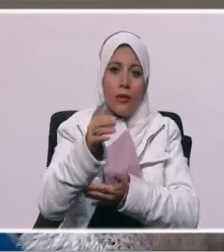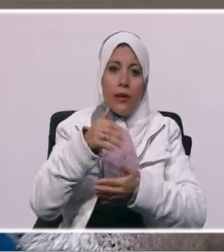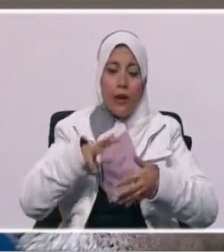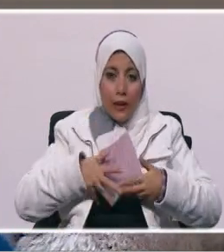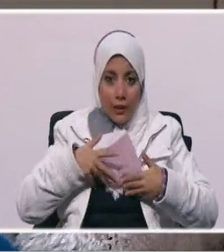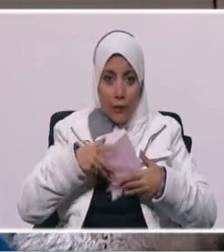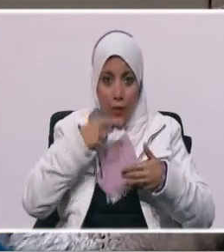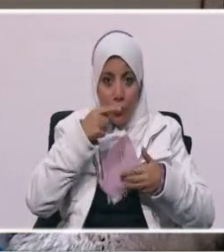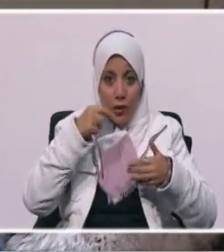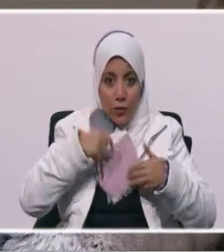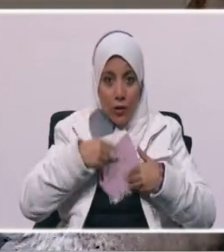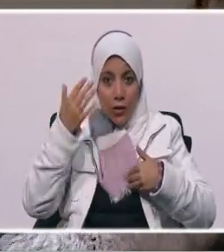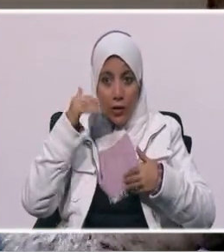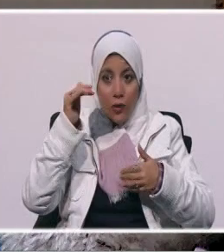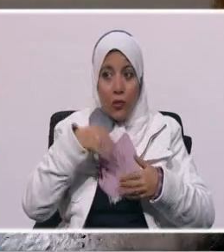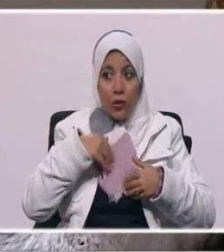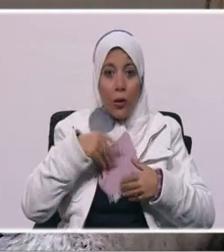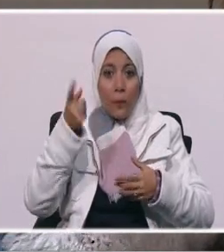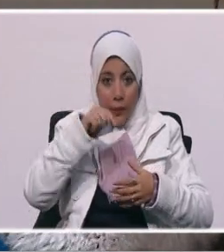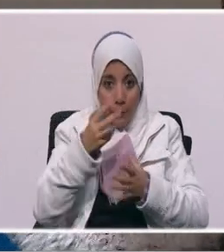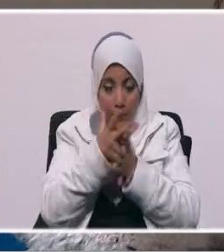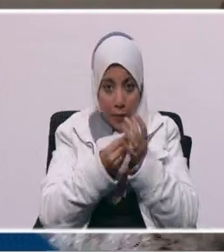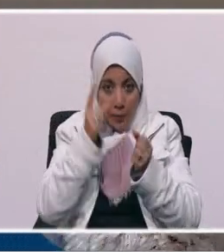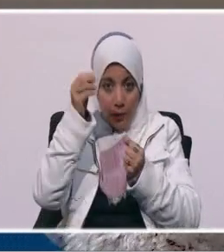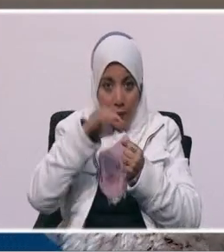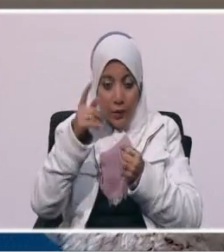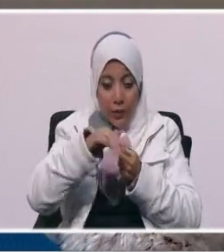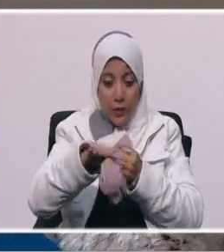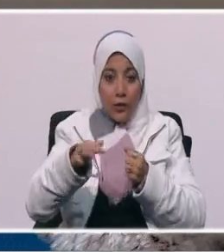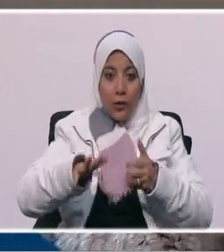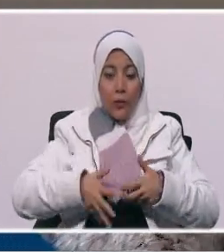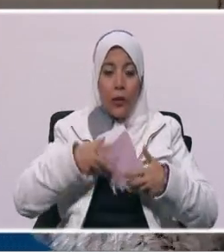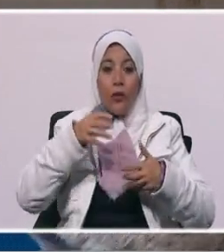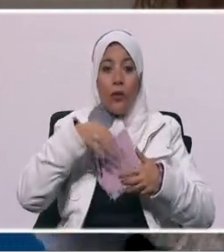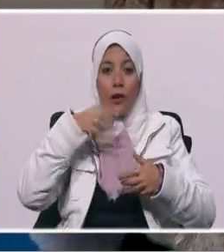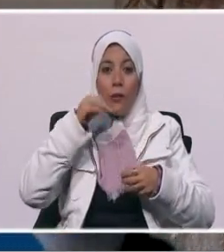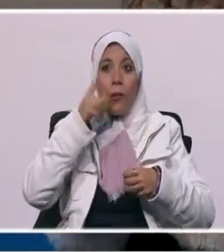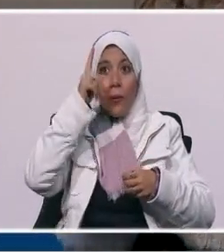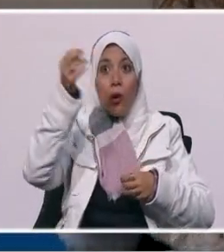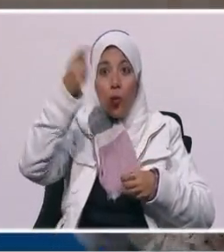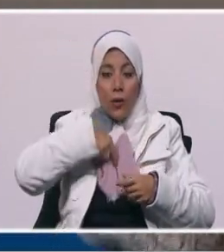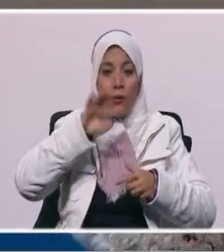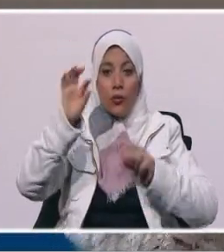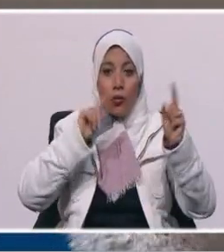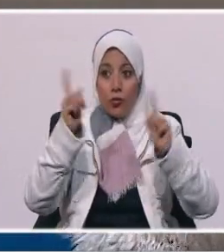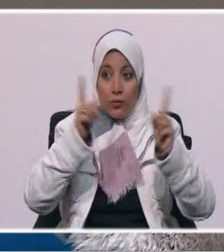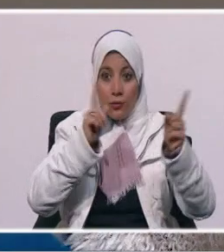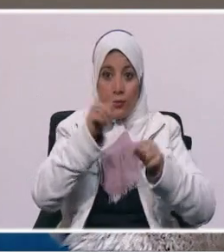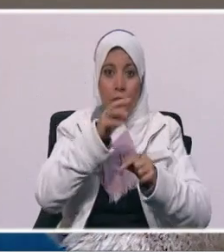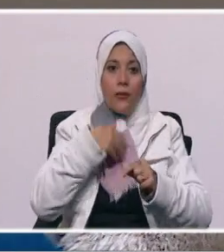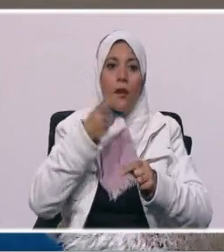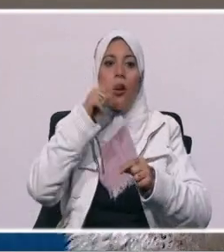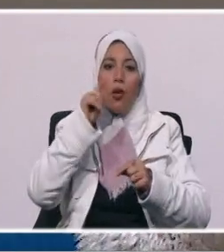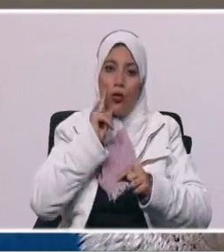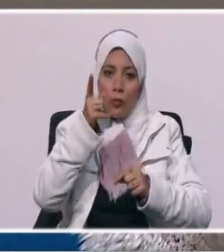لو ربنا هيخلقني من تاني وهيخيرني ان انا اختار بابايا ومامتي، هختار نفس الام ونفس